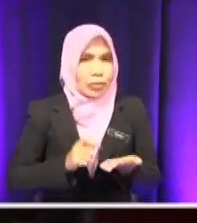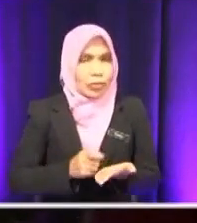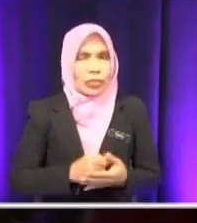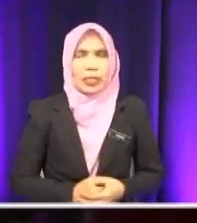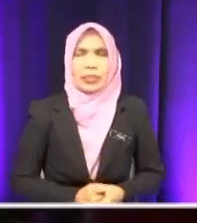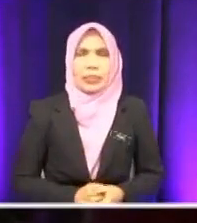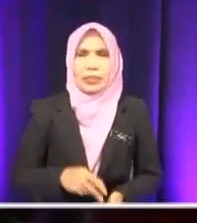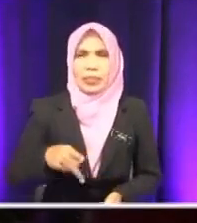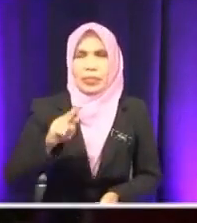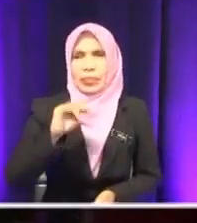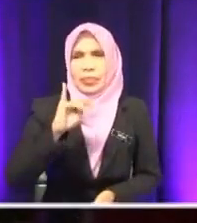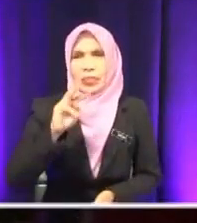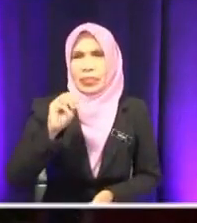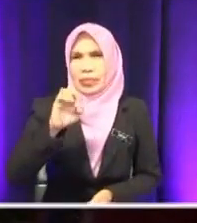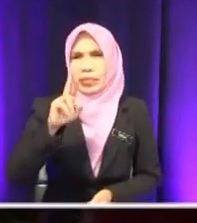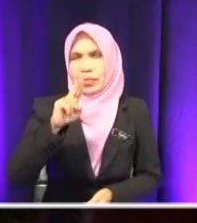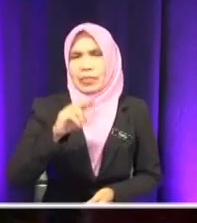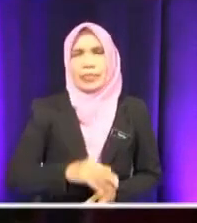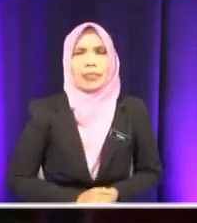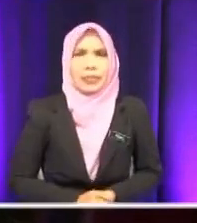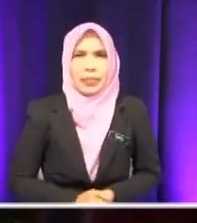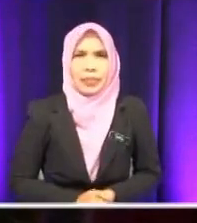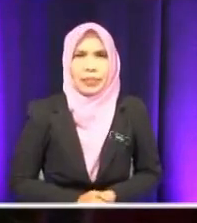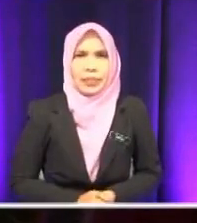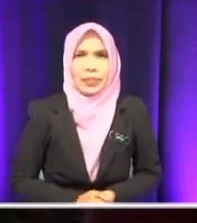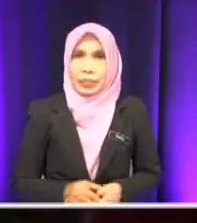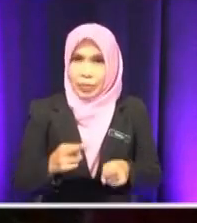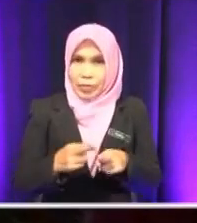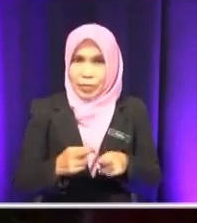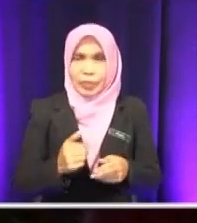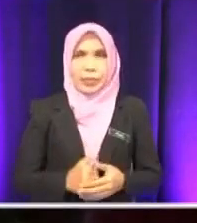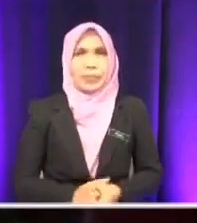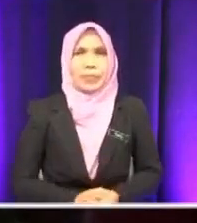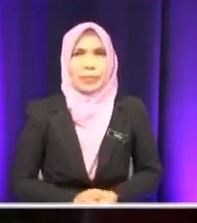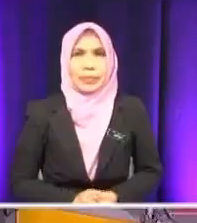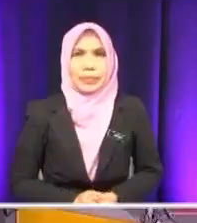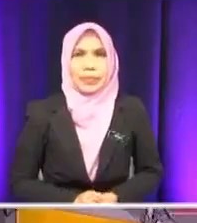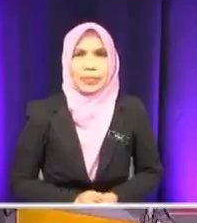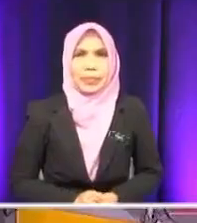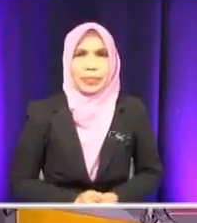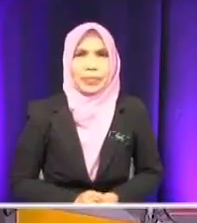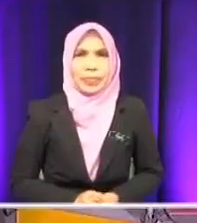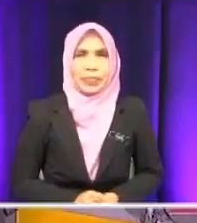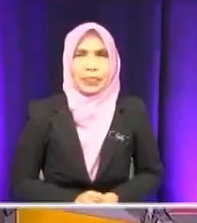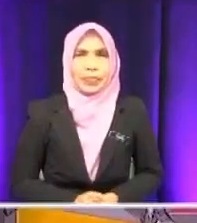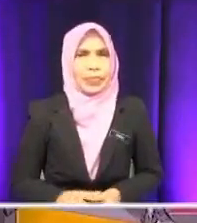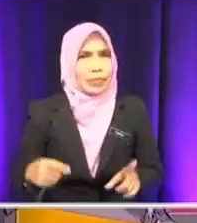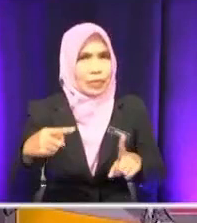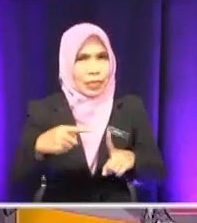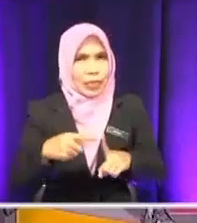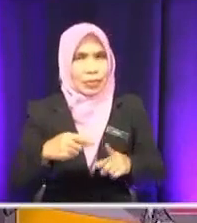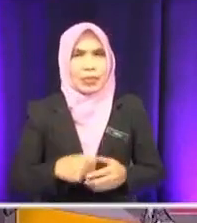Terima kasih banyak-banyak mungkin kita tidak dapat kayak sedikit rumusanku sekarang ini silahkan cek KU Oke kepada